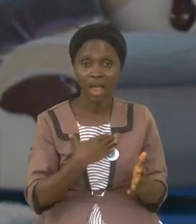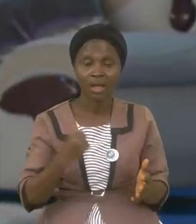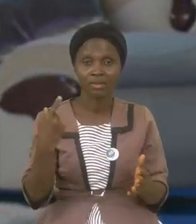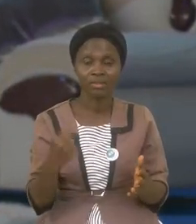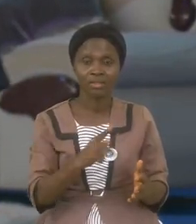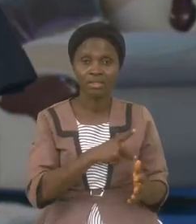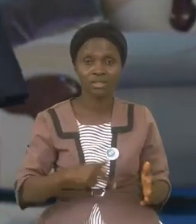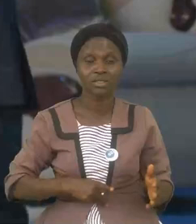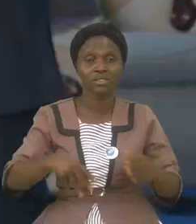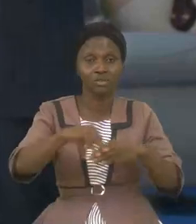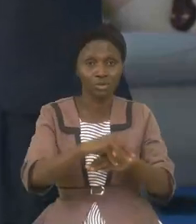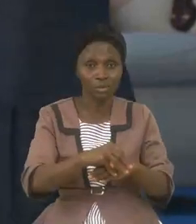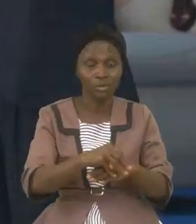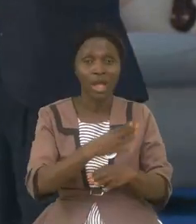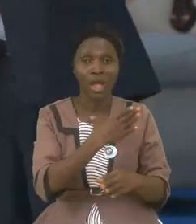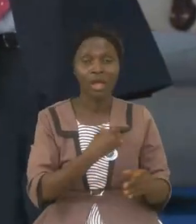Verset 27.